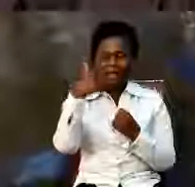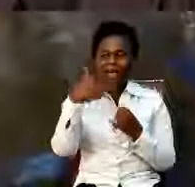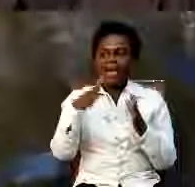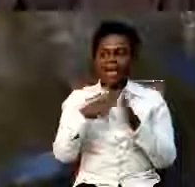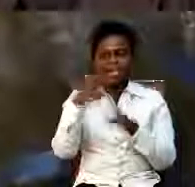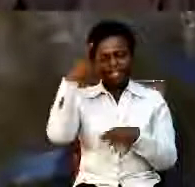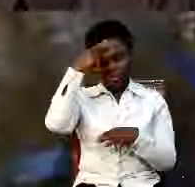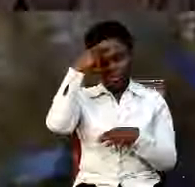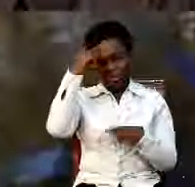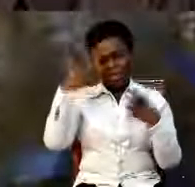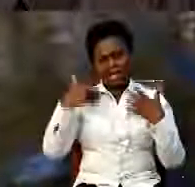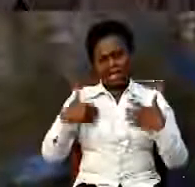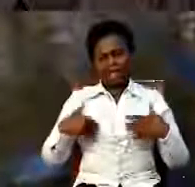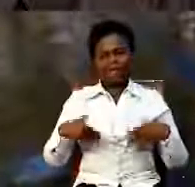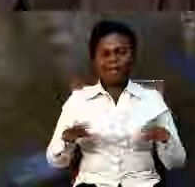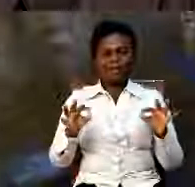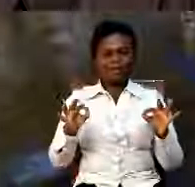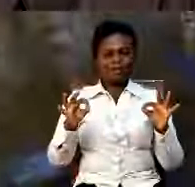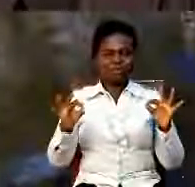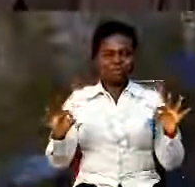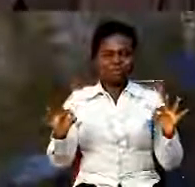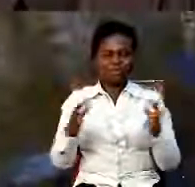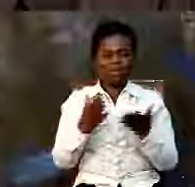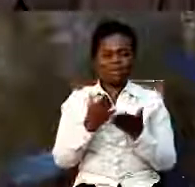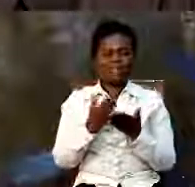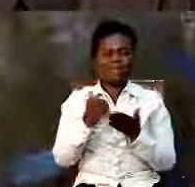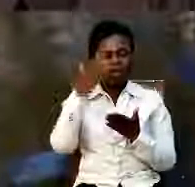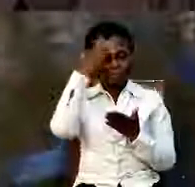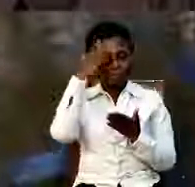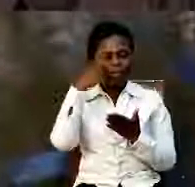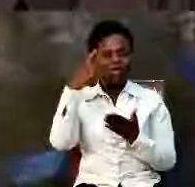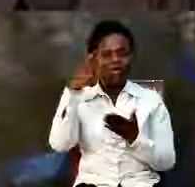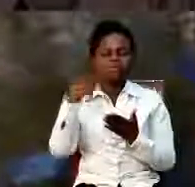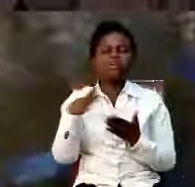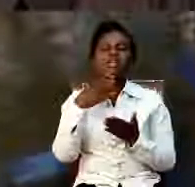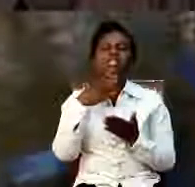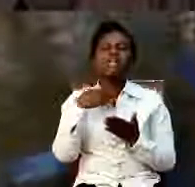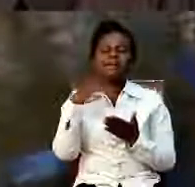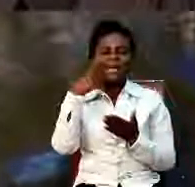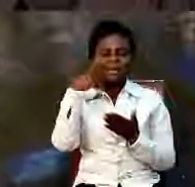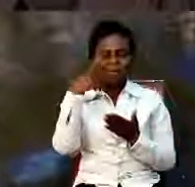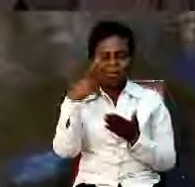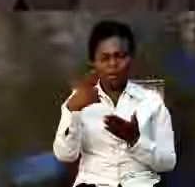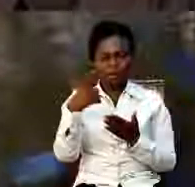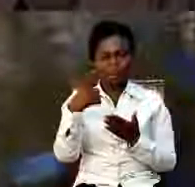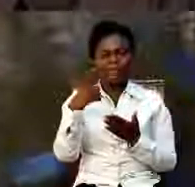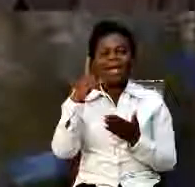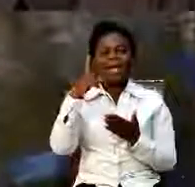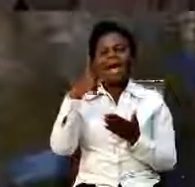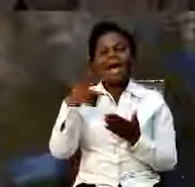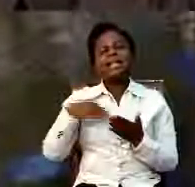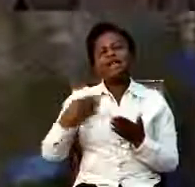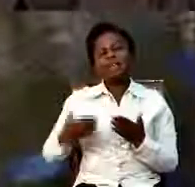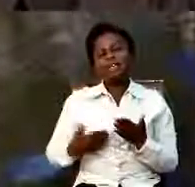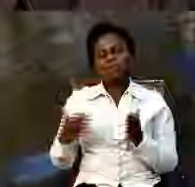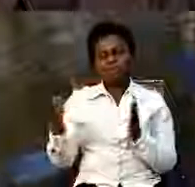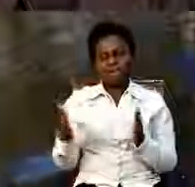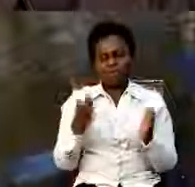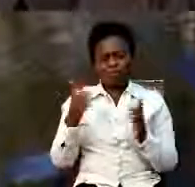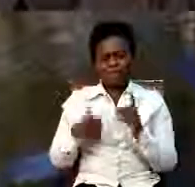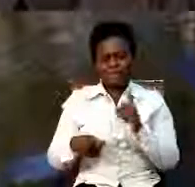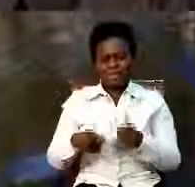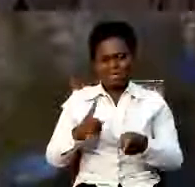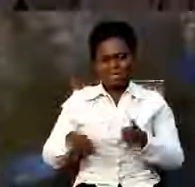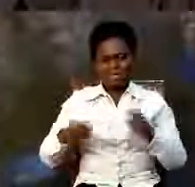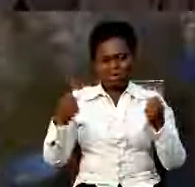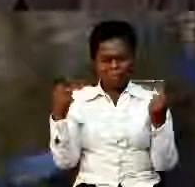Kanavaa vizuri, maana kanajua kuna mtu anayetamani kukaona. Uongo kweli jamani? Kwa hiyo hata mwanamke anayetunzwa naye anatembea kwa kujiamini. Ukamwambia